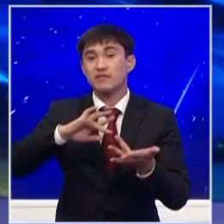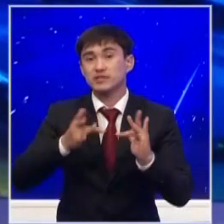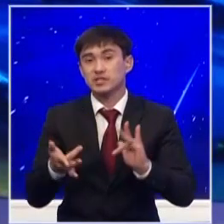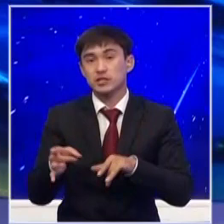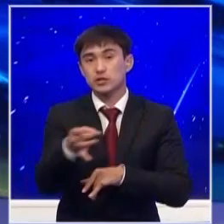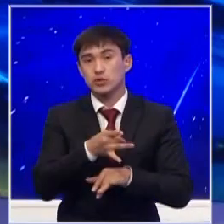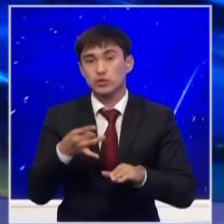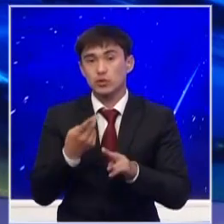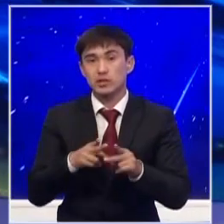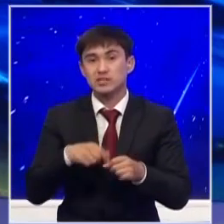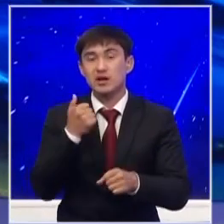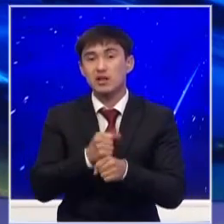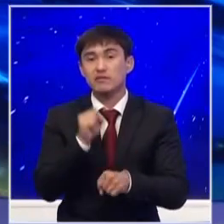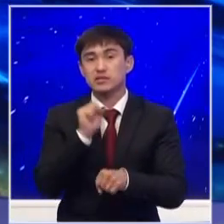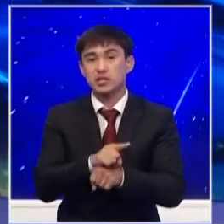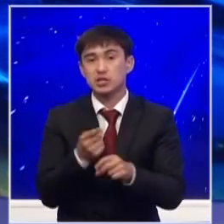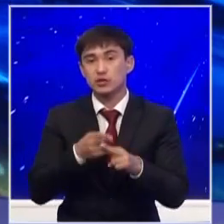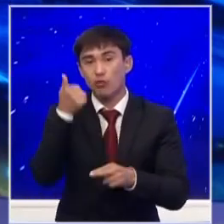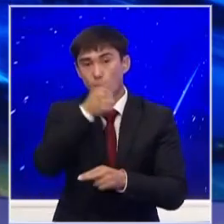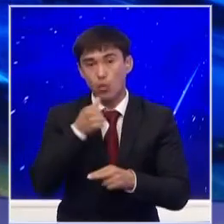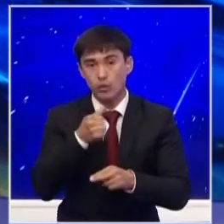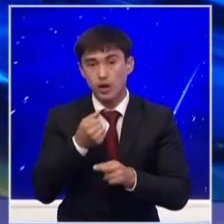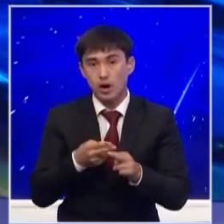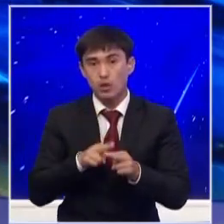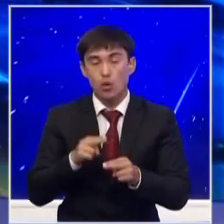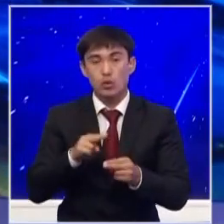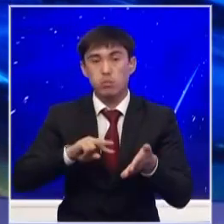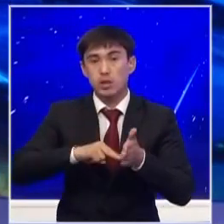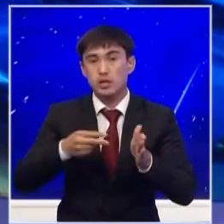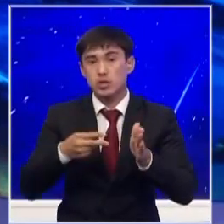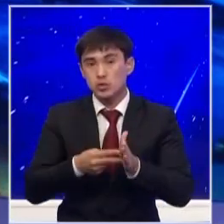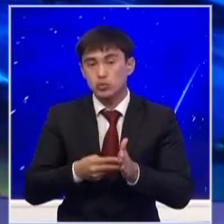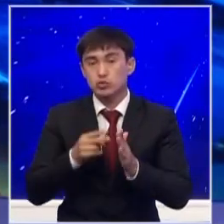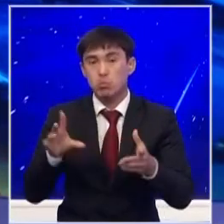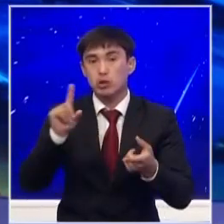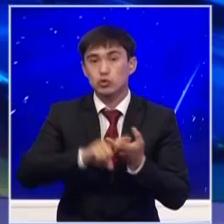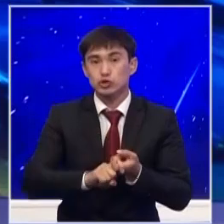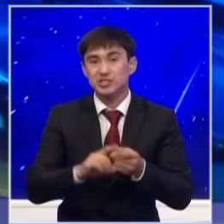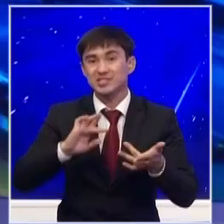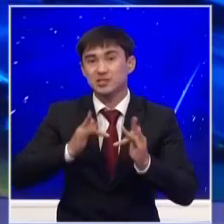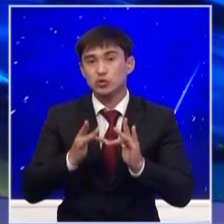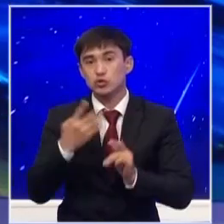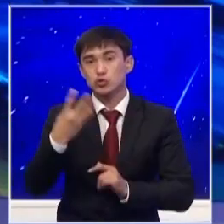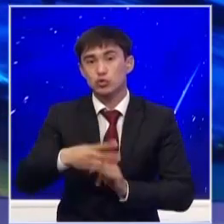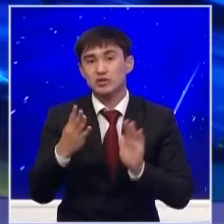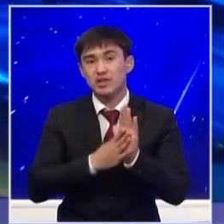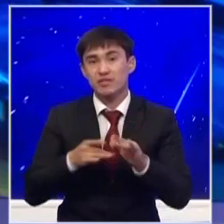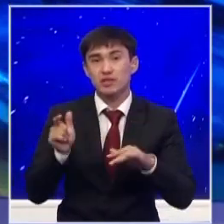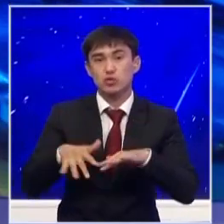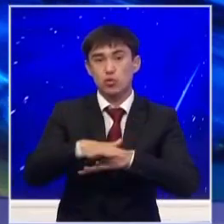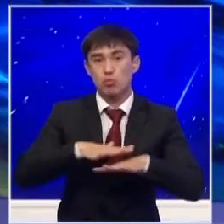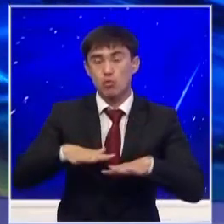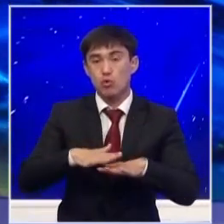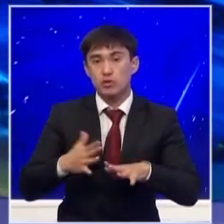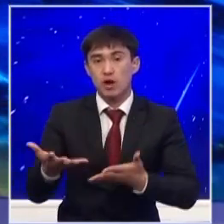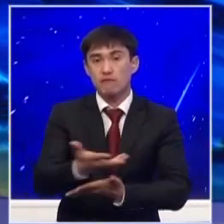Цифровизация региона – одна из приоритетных задач текущего года, в рамках которой планируется подключить к интернету 49 населенных пунктов